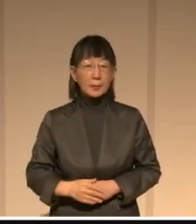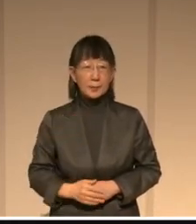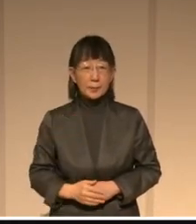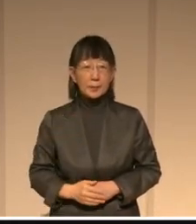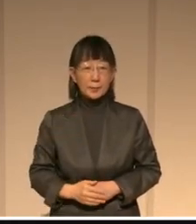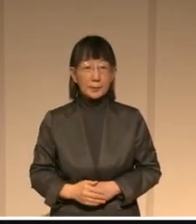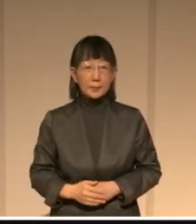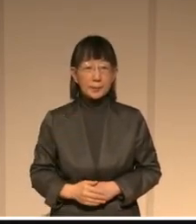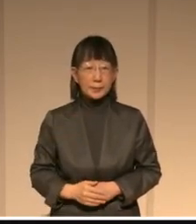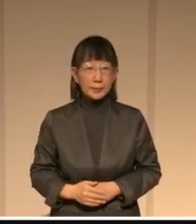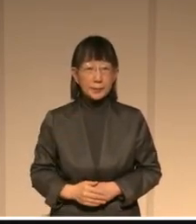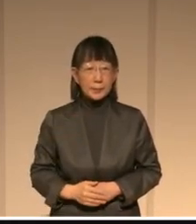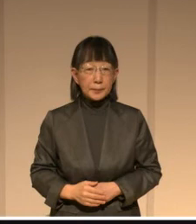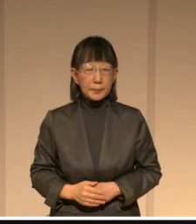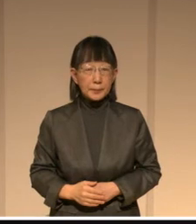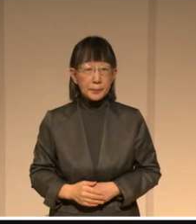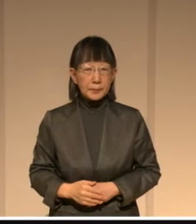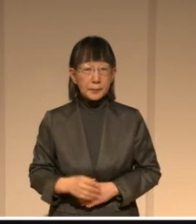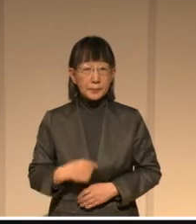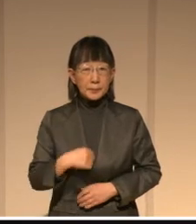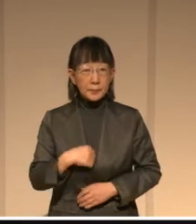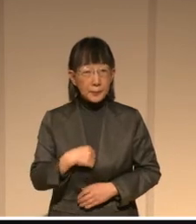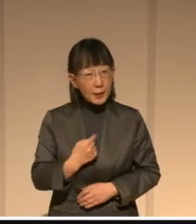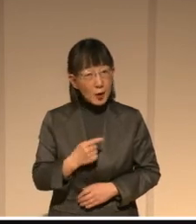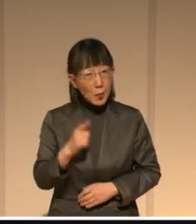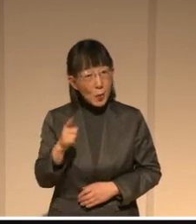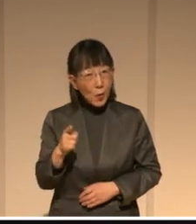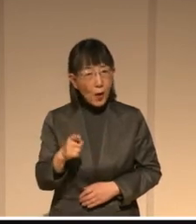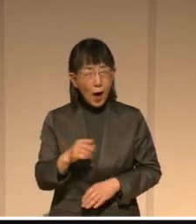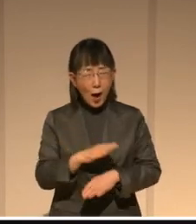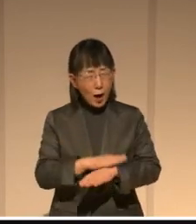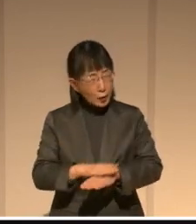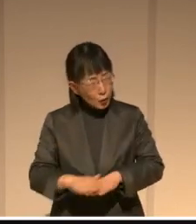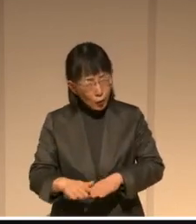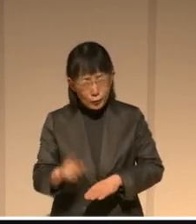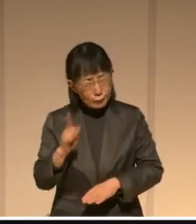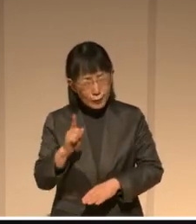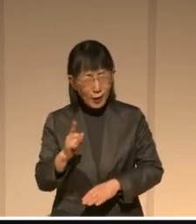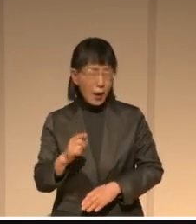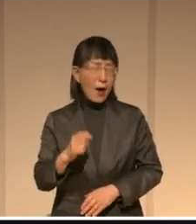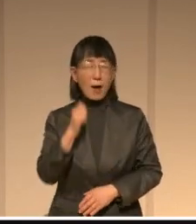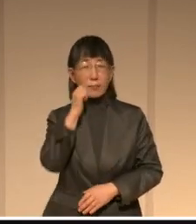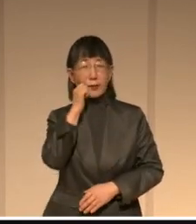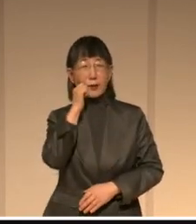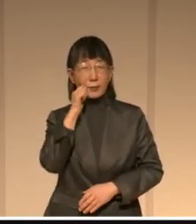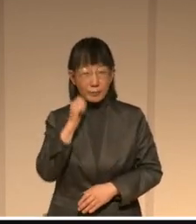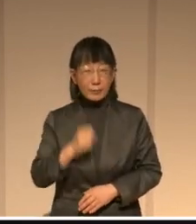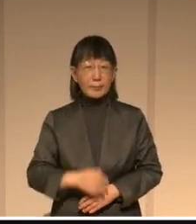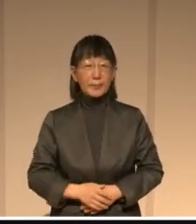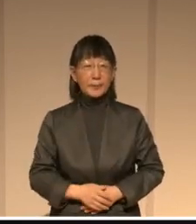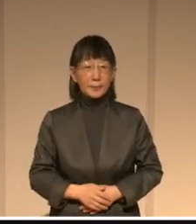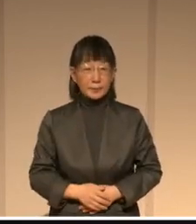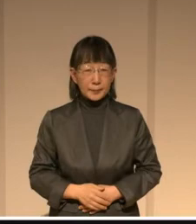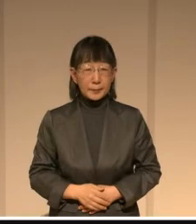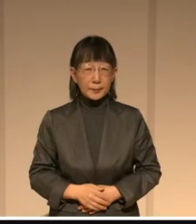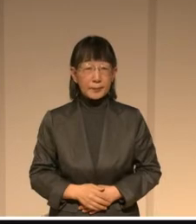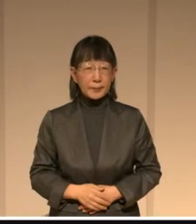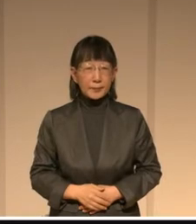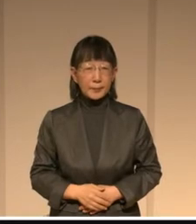合っていて自分はあの辺は九条前に体を使って営業することができないので本当に